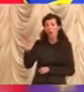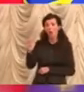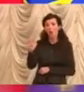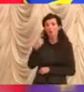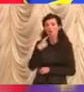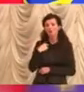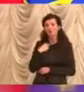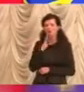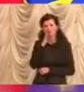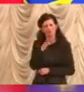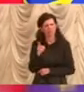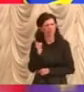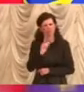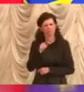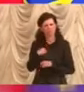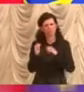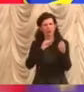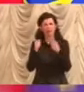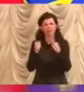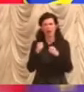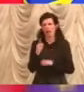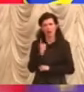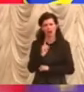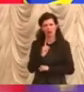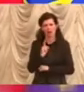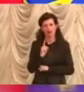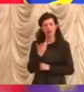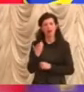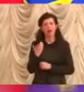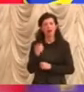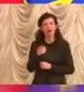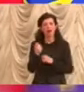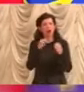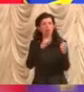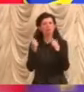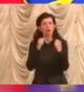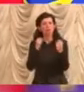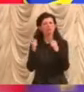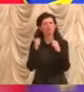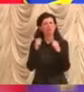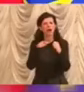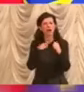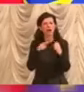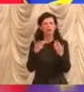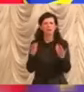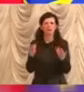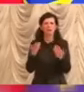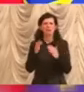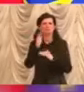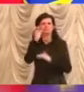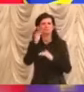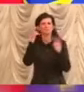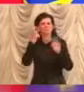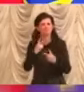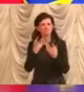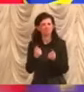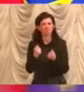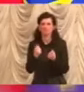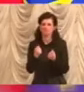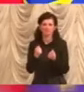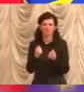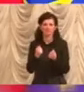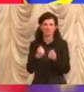battaglia perché una battaglia che appariva assolutamente futuribile avveniristica non realistica la verità è che